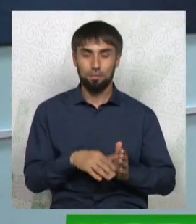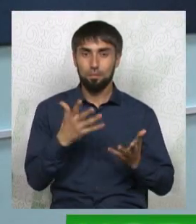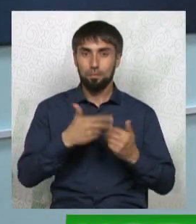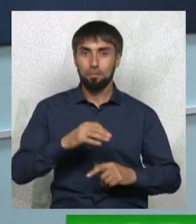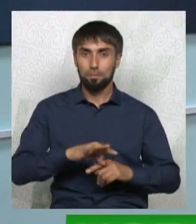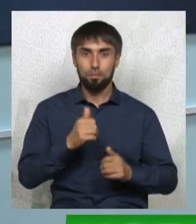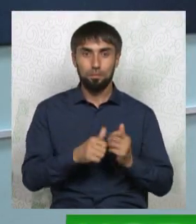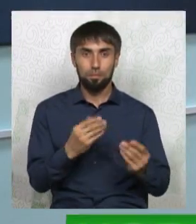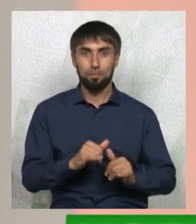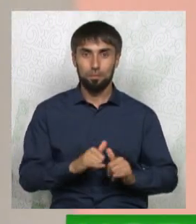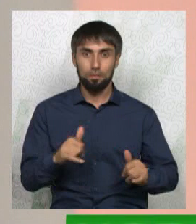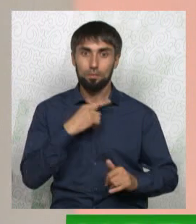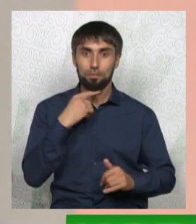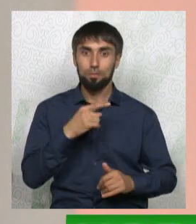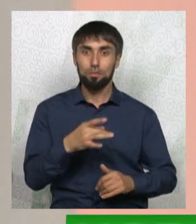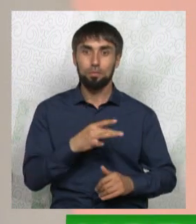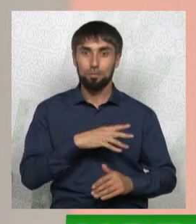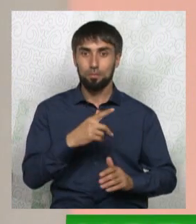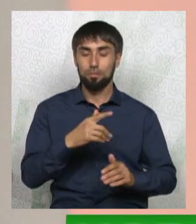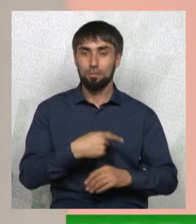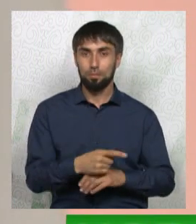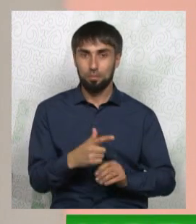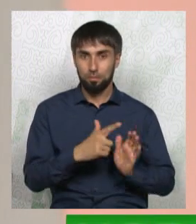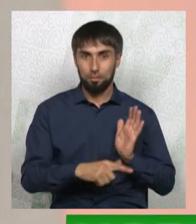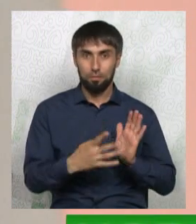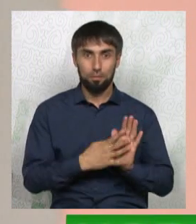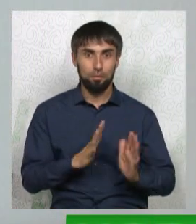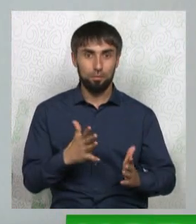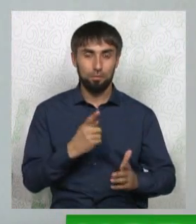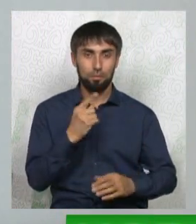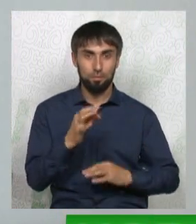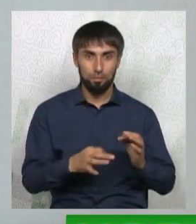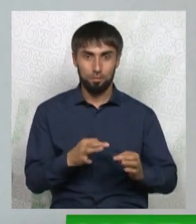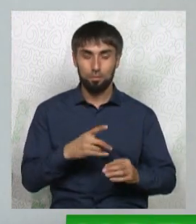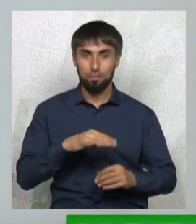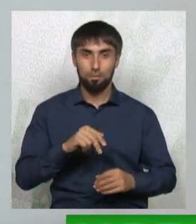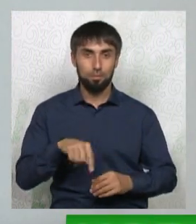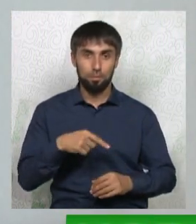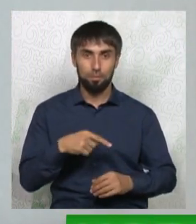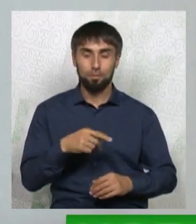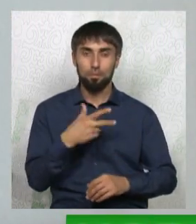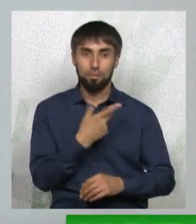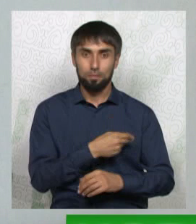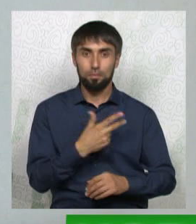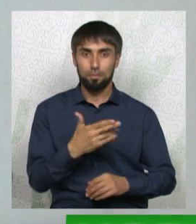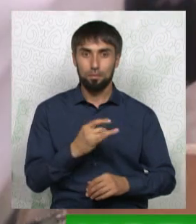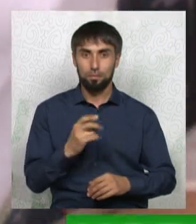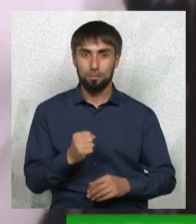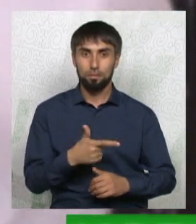каждым днем. Накануне в Ингушетии зарегистрировали рекордные 79 случаев за сутки. В поликлинике Карабулака прививают 3